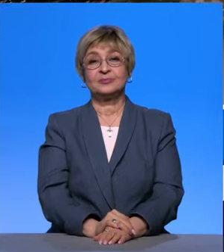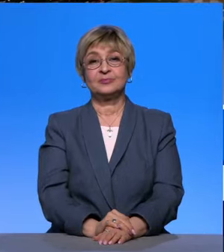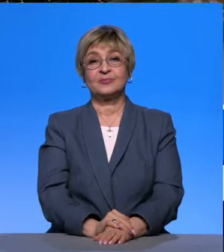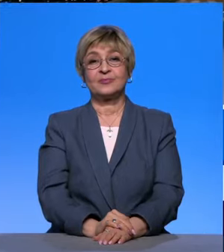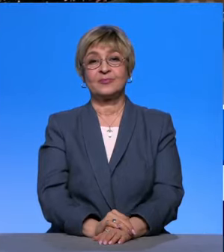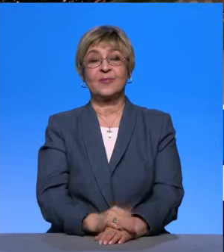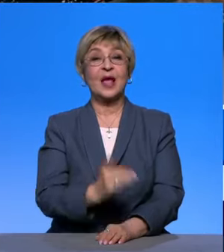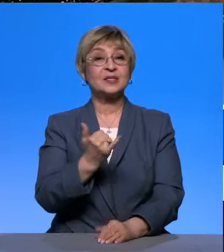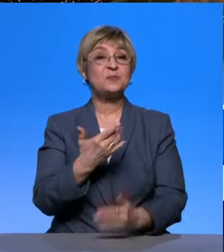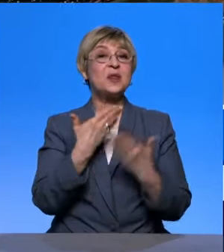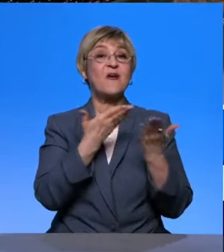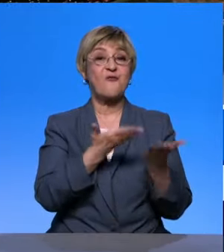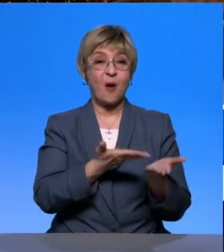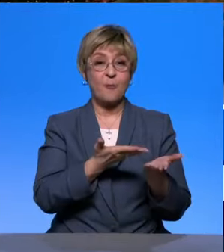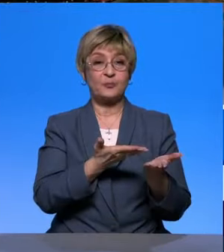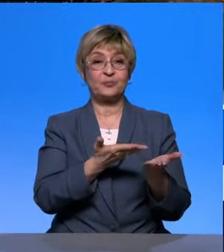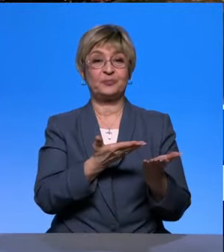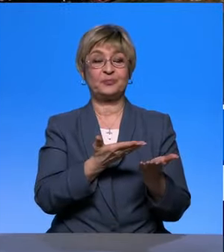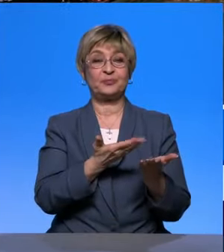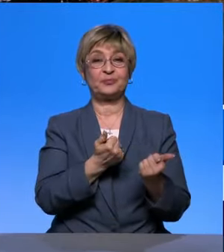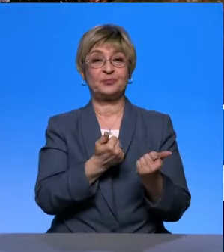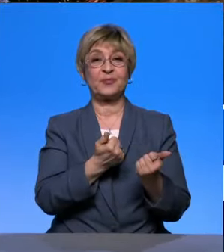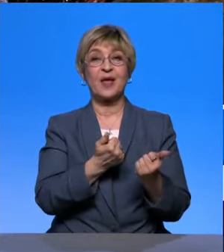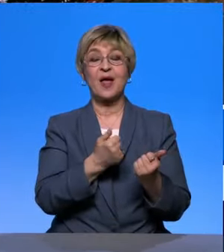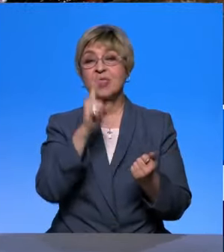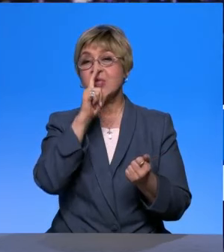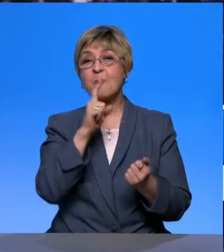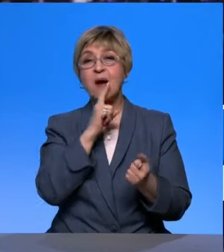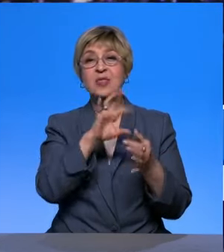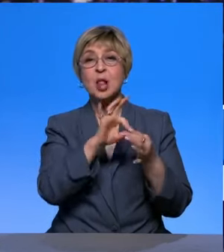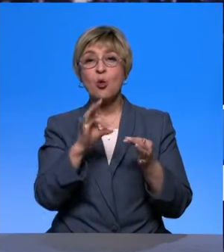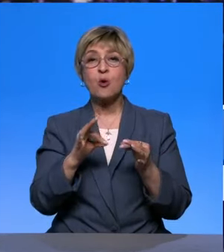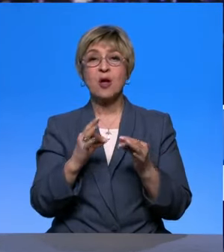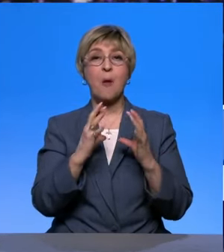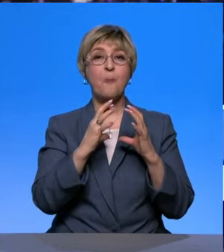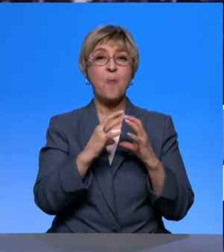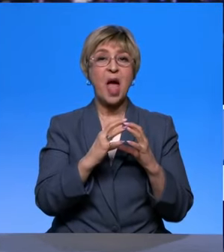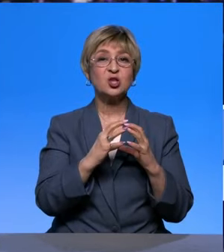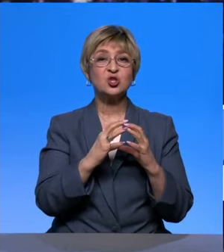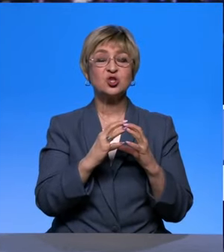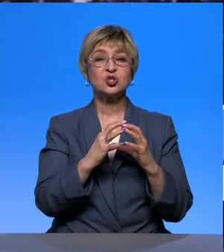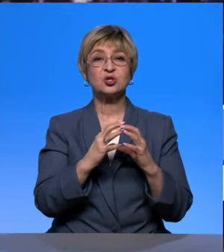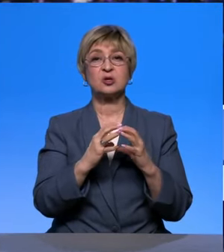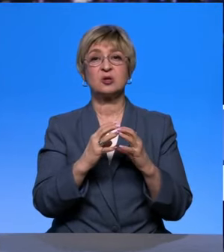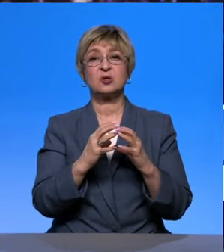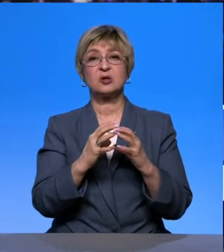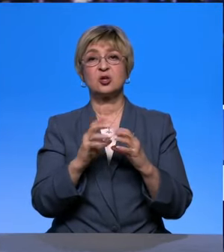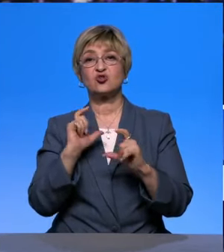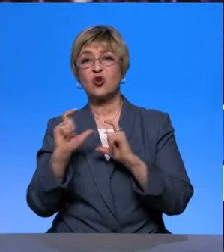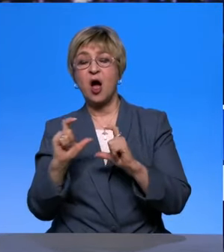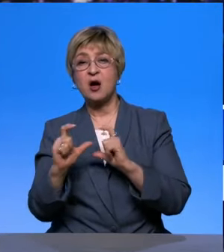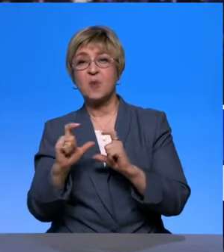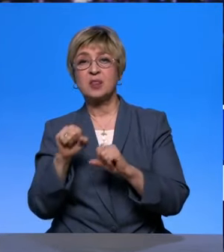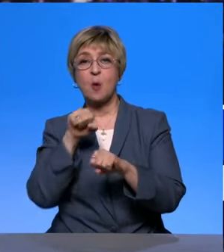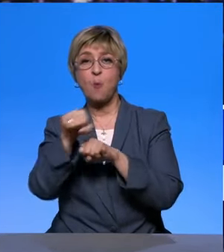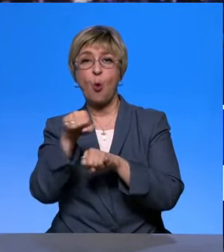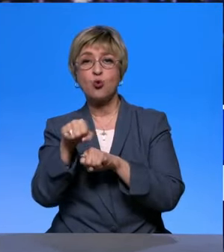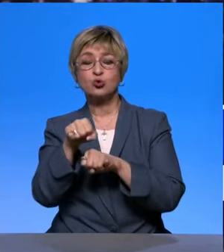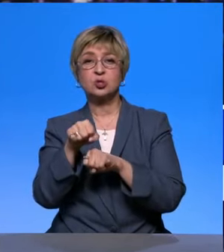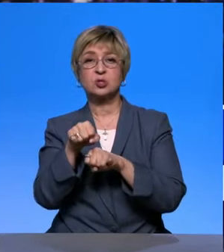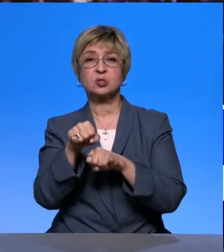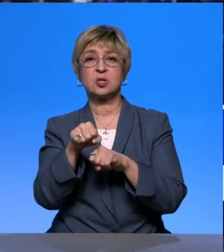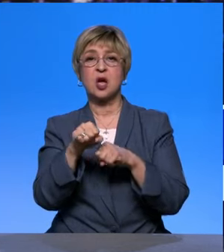Викторович, слушайте, и все-таки непонятна логика, вот этот вот мяч скрестить с джойстиком, шахматы с боксом, по какому